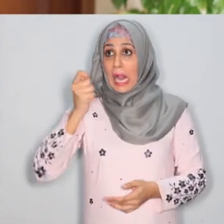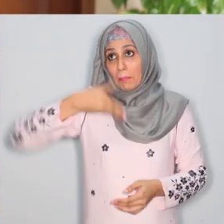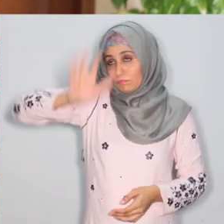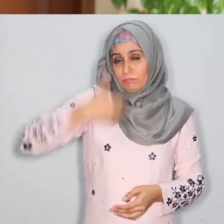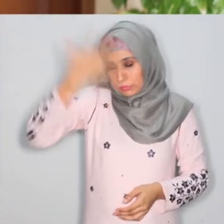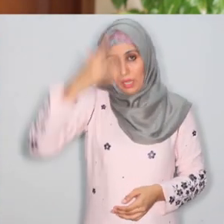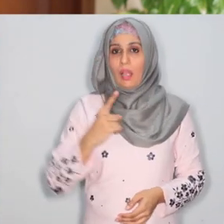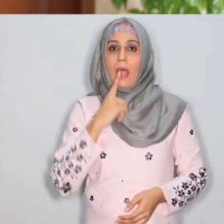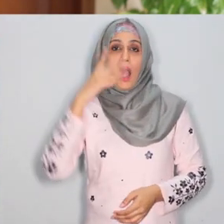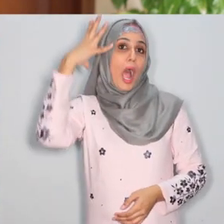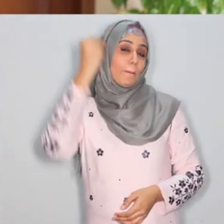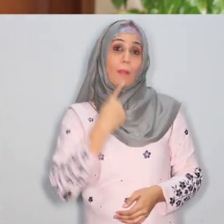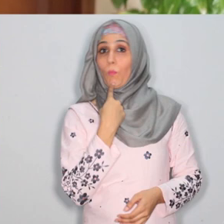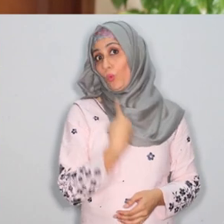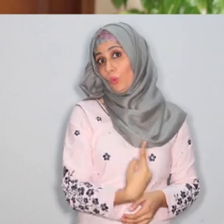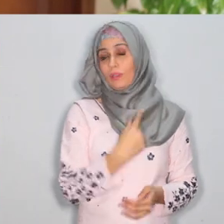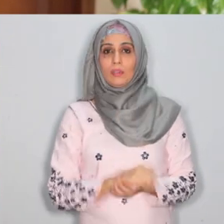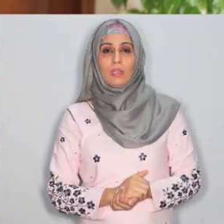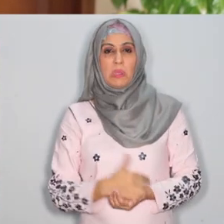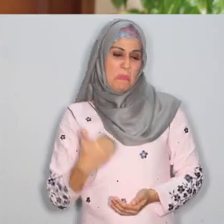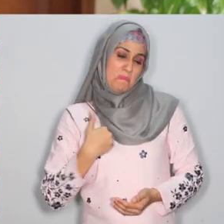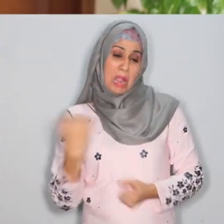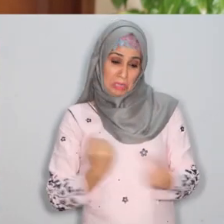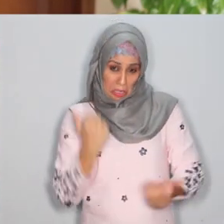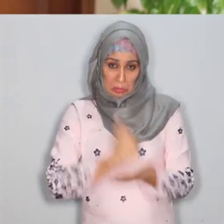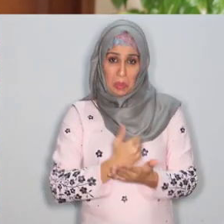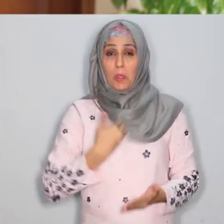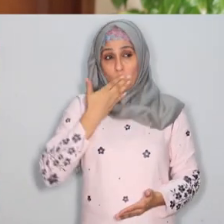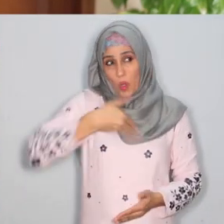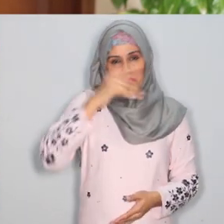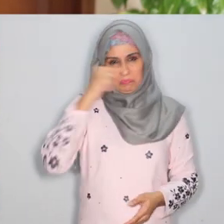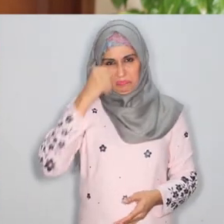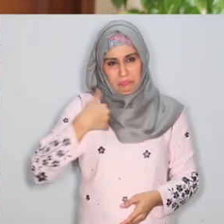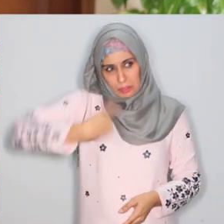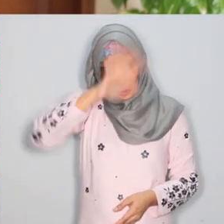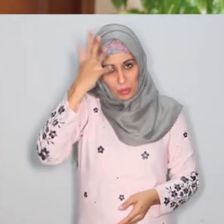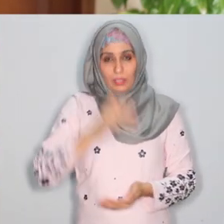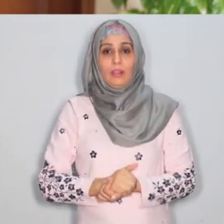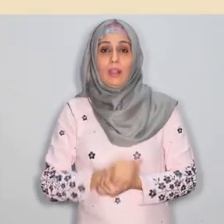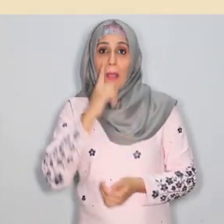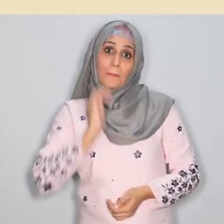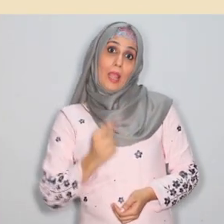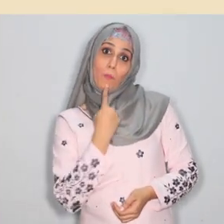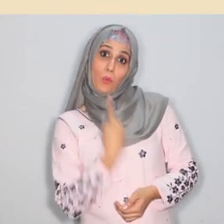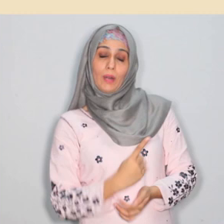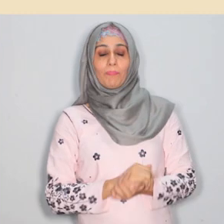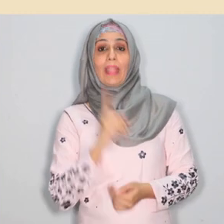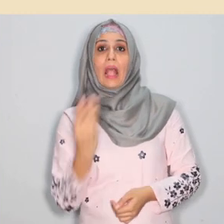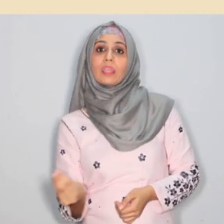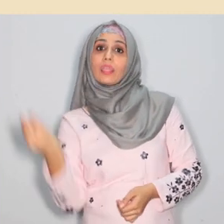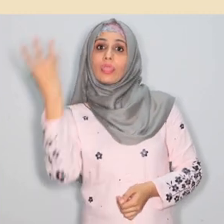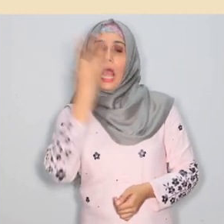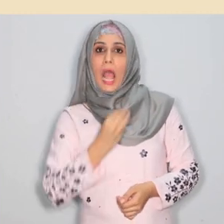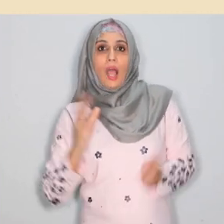नहीं जाऊंगी, अम्मी ने कहा। मैं भी इसमें हरगिज स्कूल नहीं जाऊंगी, समन बोली। फिर